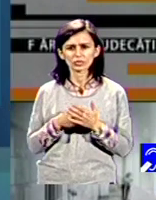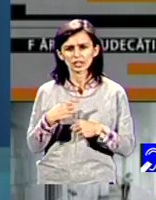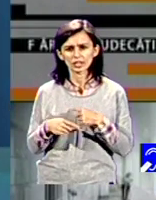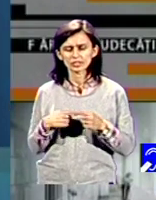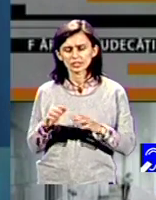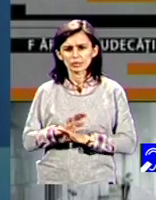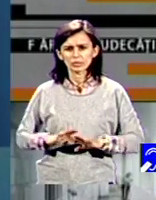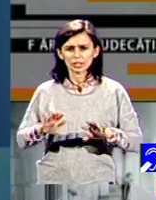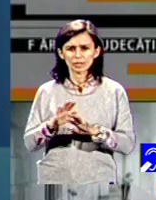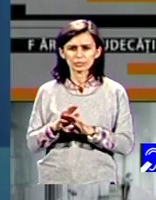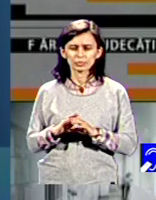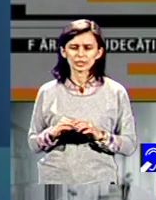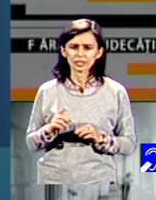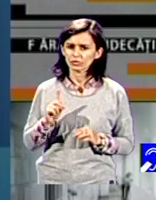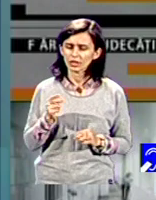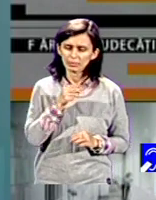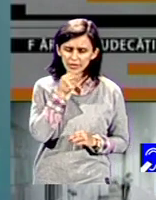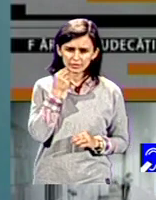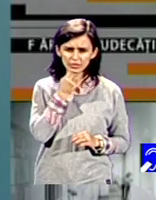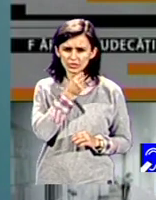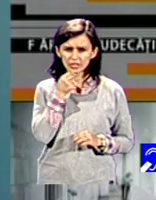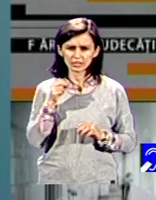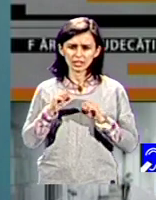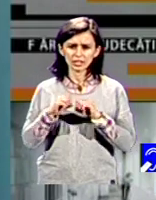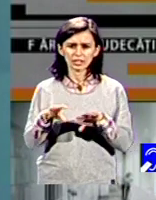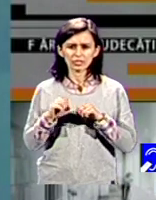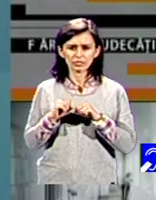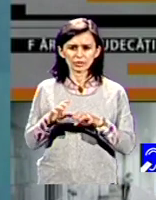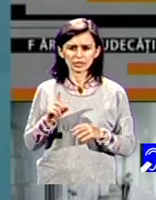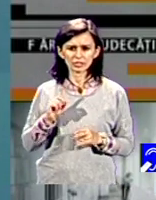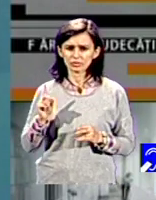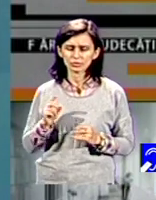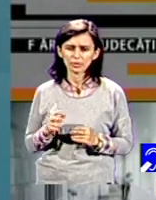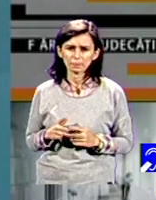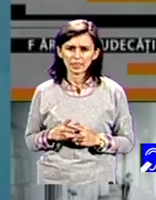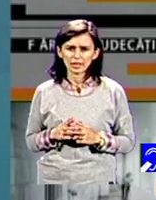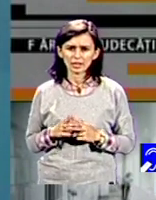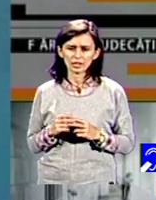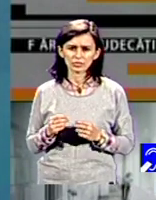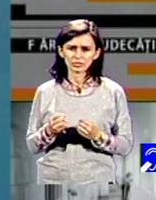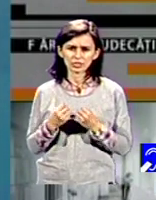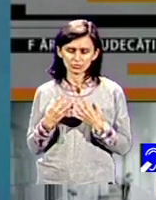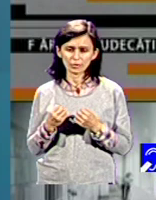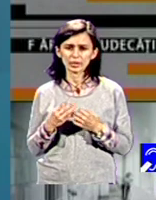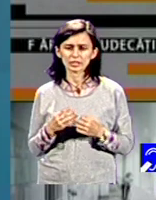a beneficiat de informații care să o ajute să evite o sarcina probabil nedorită să se protejeze Evident nu un caz singular